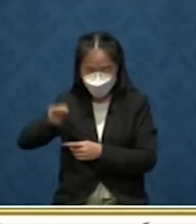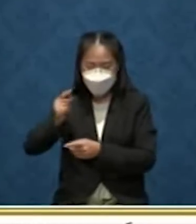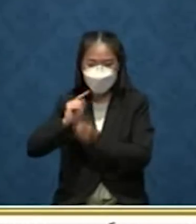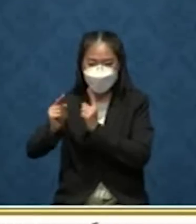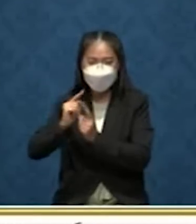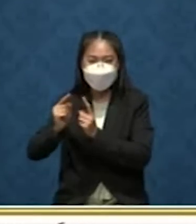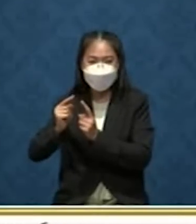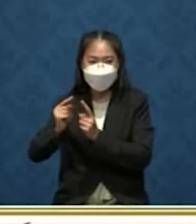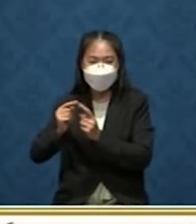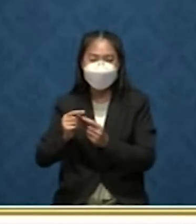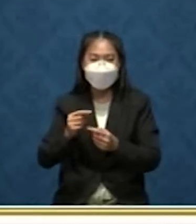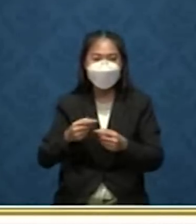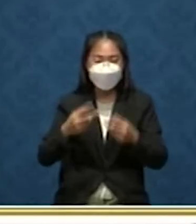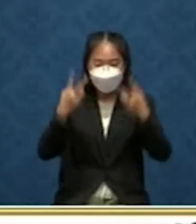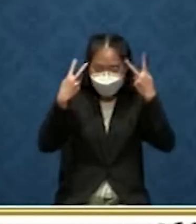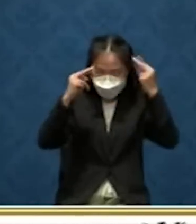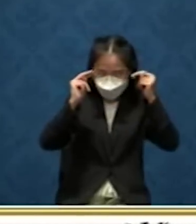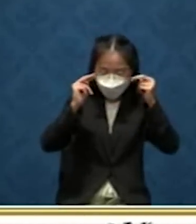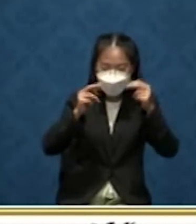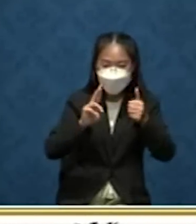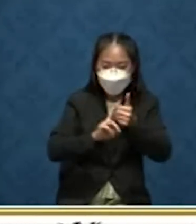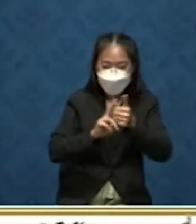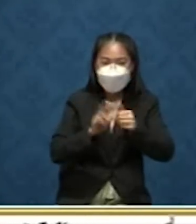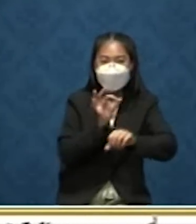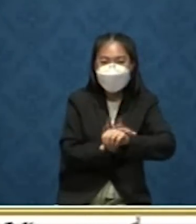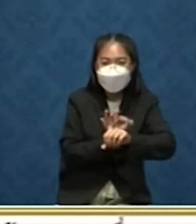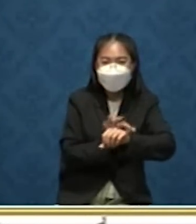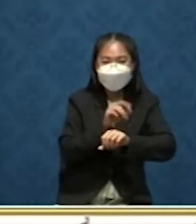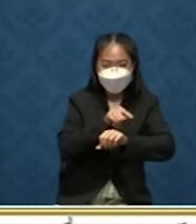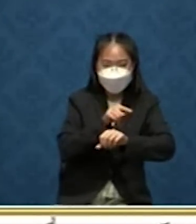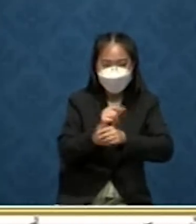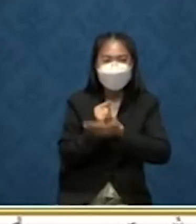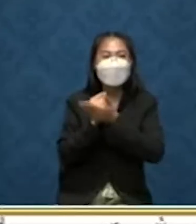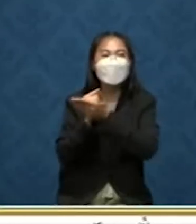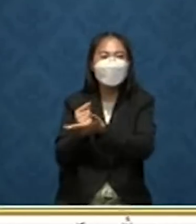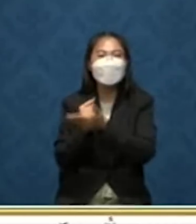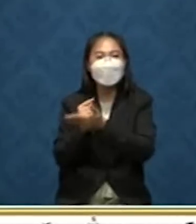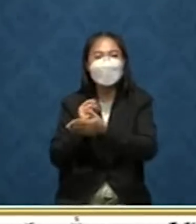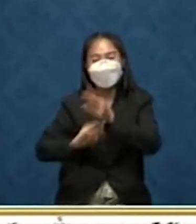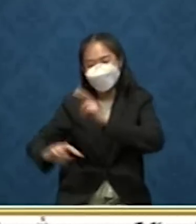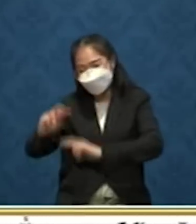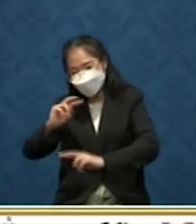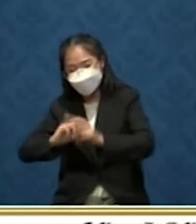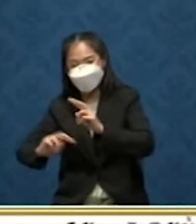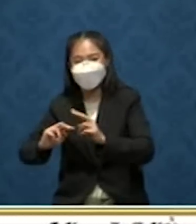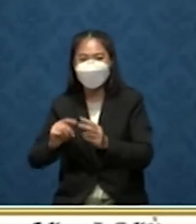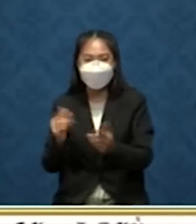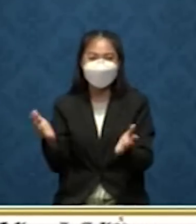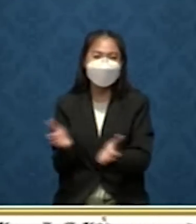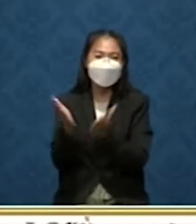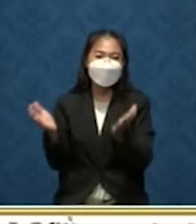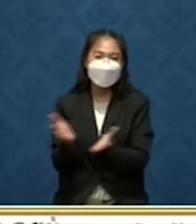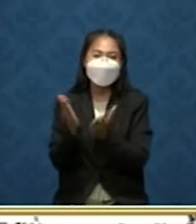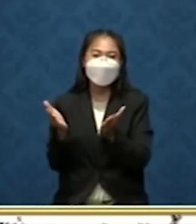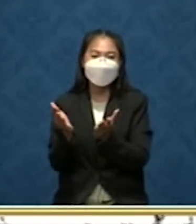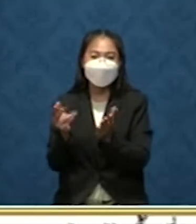็นเหมือนพ่อทุนหัวให้กับคุณธรมนัย์ให้โลดผลโจนทยานในวงการเท่าได้แบไค์